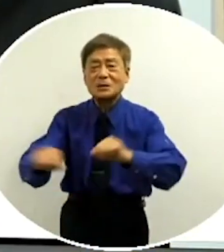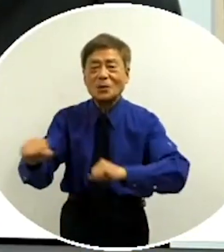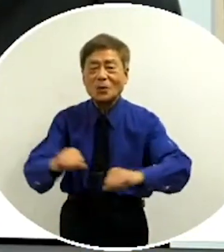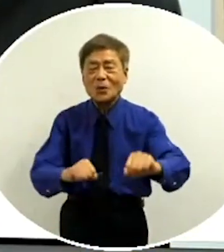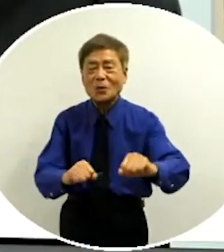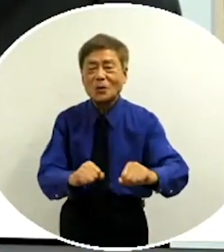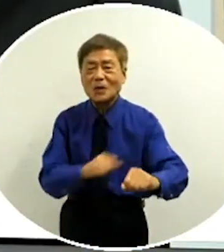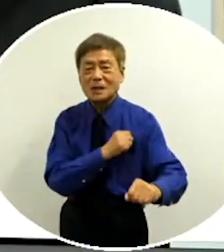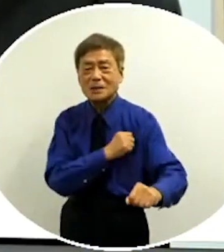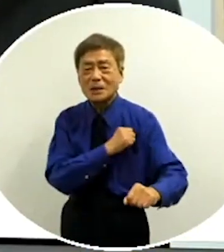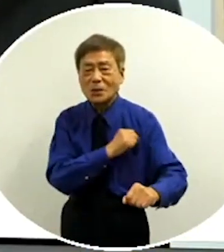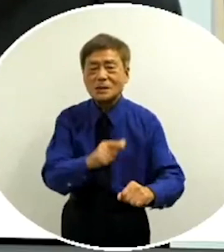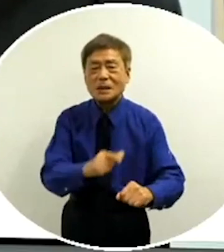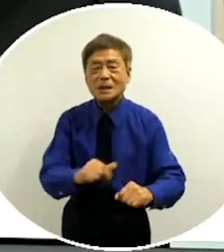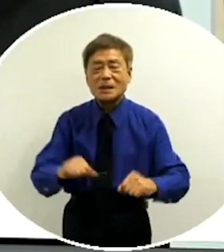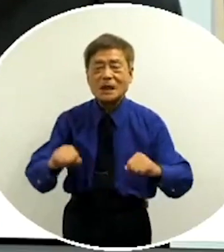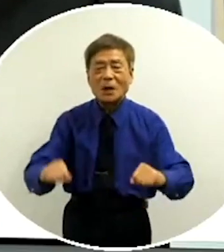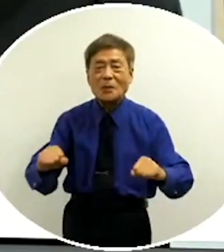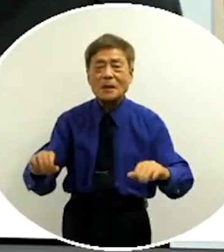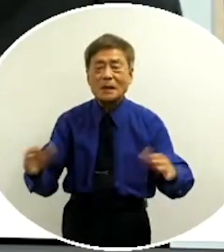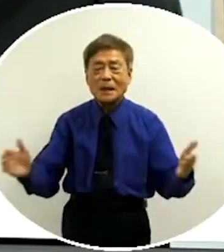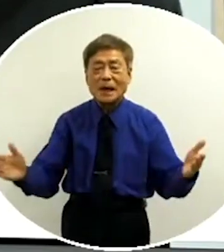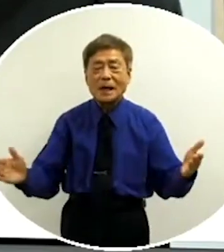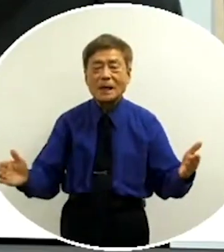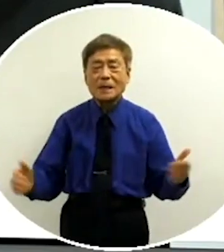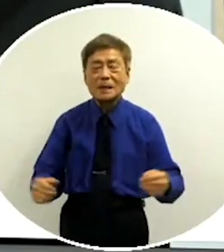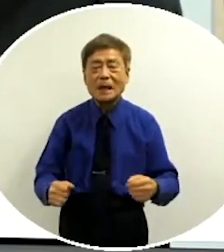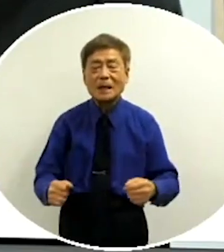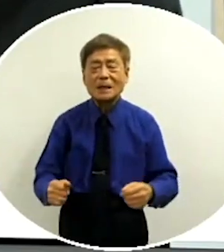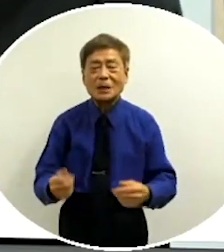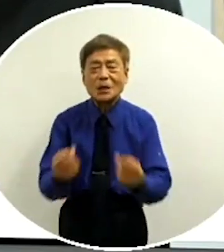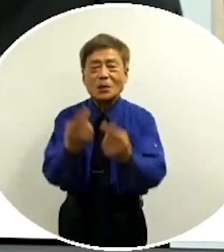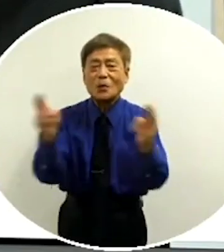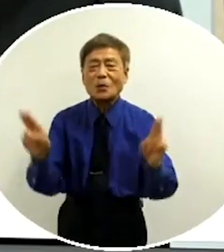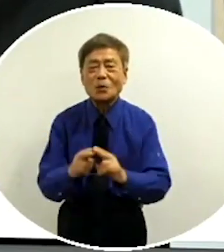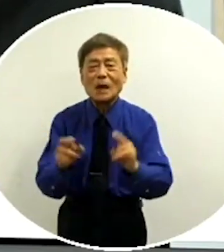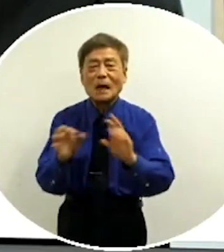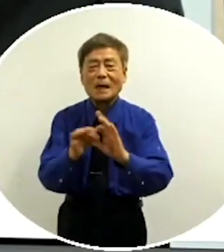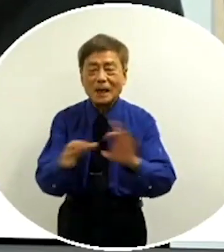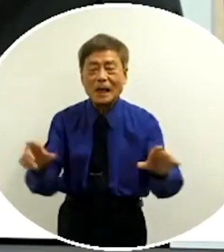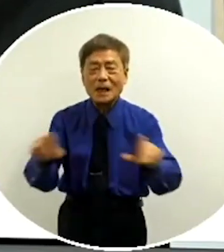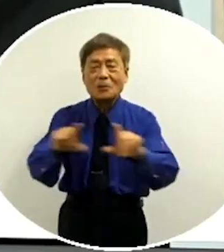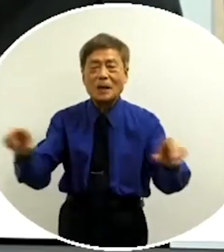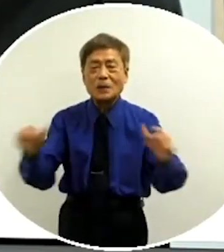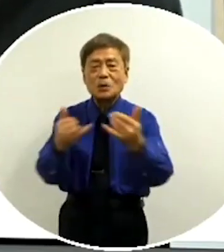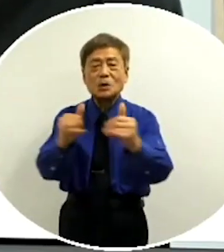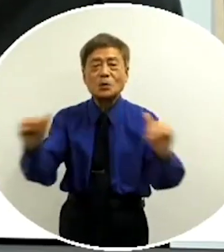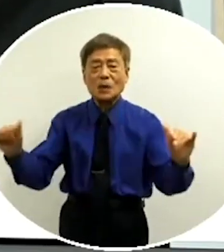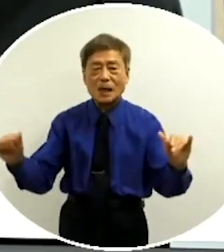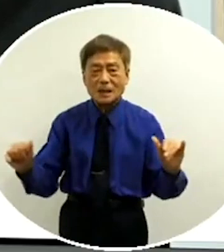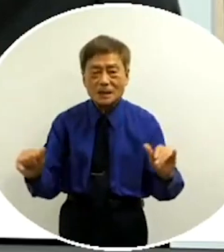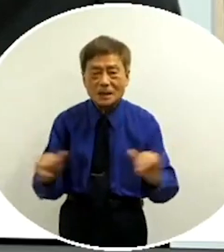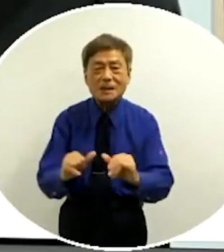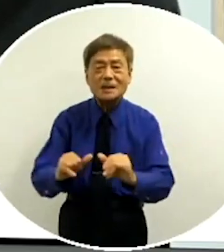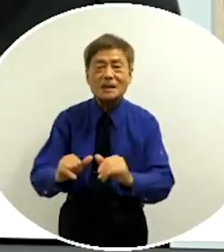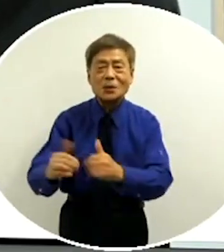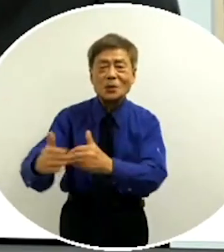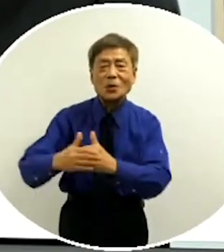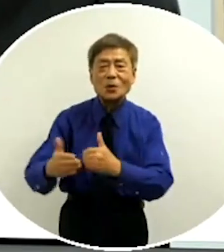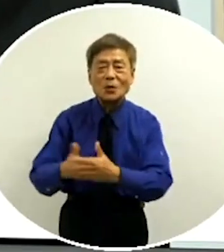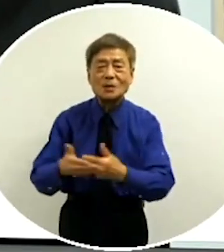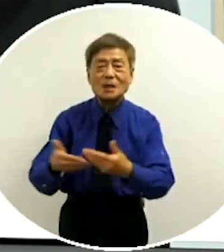私たちの伝統がどうしても無党派層対策とかドーハ装置中心の大か気になる傾向がどうしてもあっ